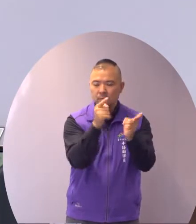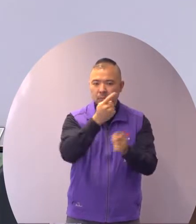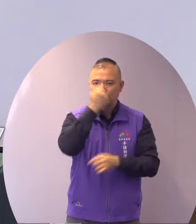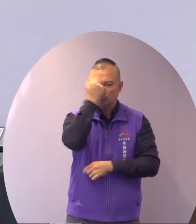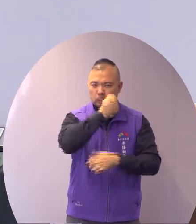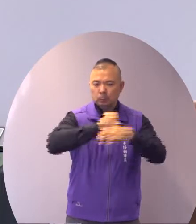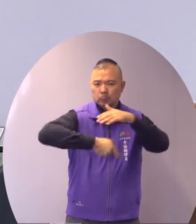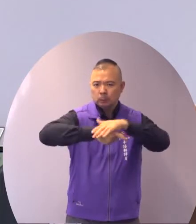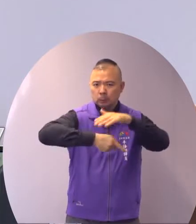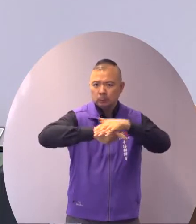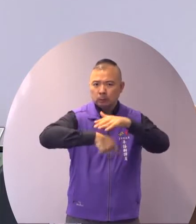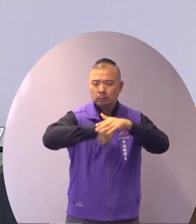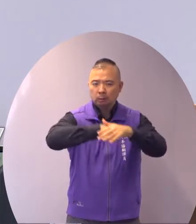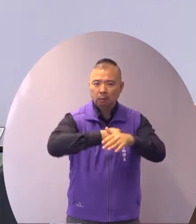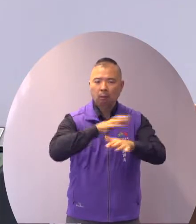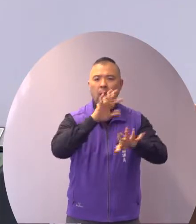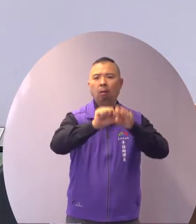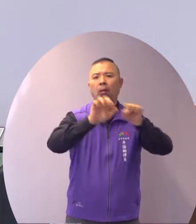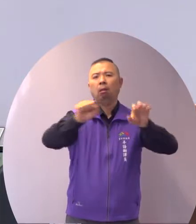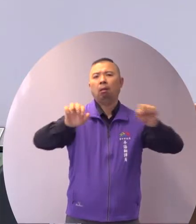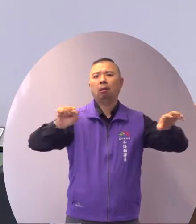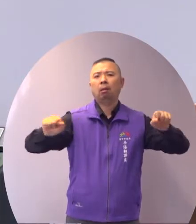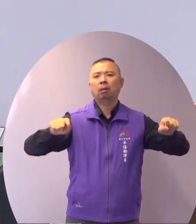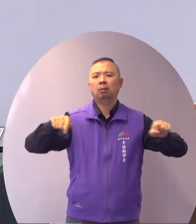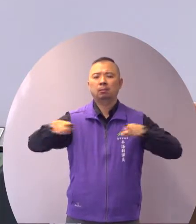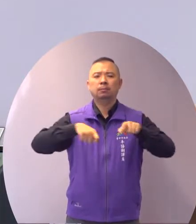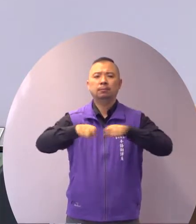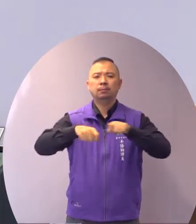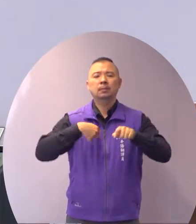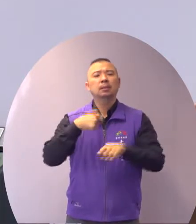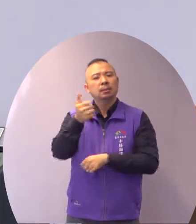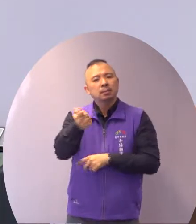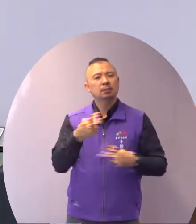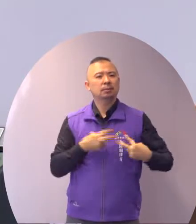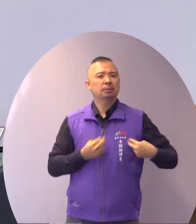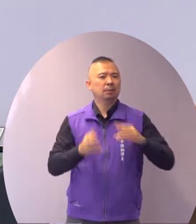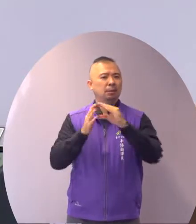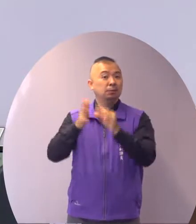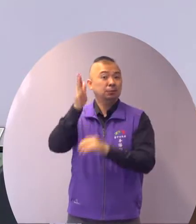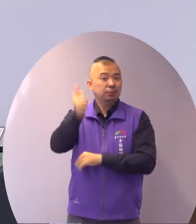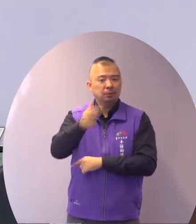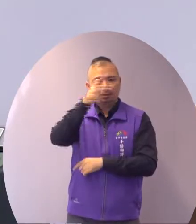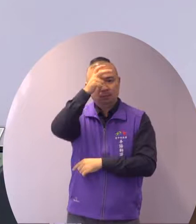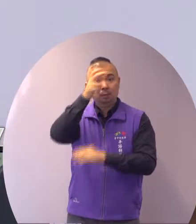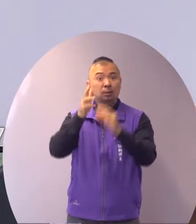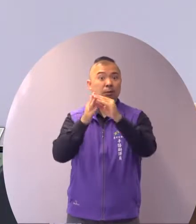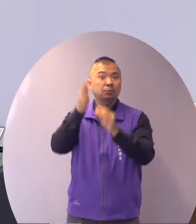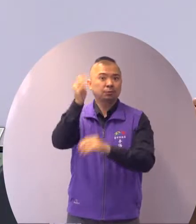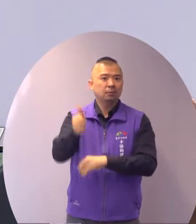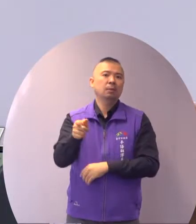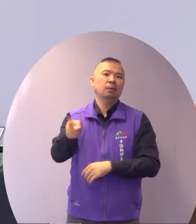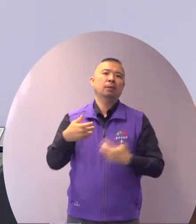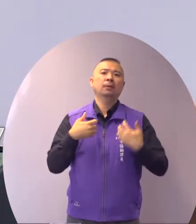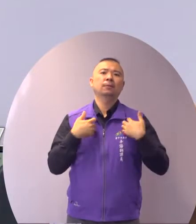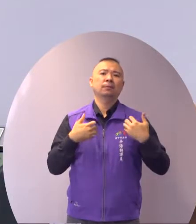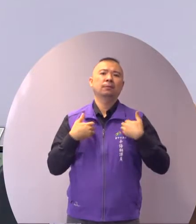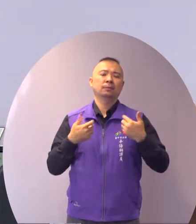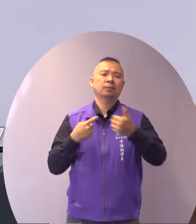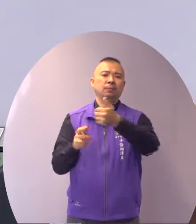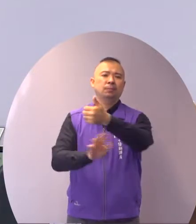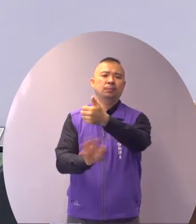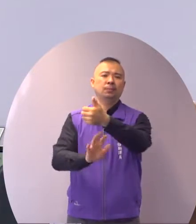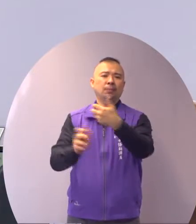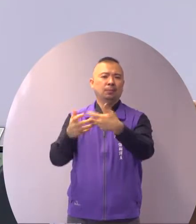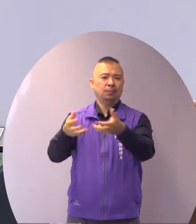专案勤务。那我特别感谢蔡局长所领导，警察局蔡局长所领导的警察同仁团队